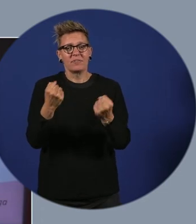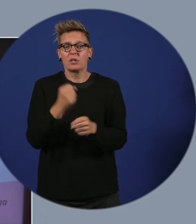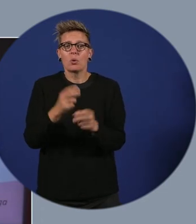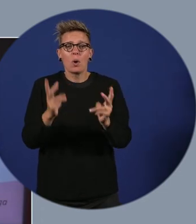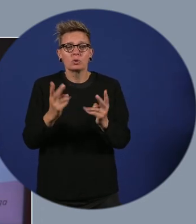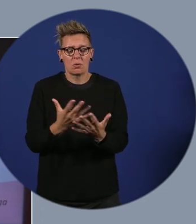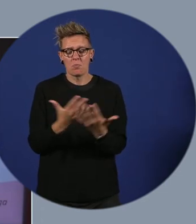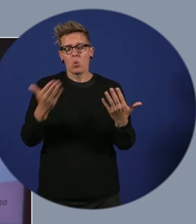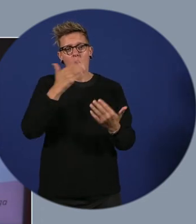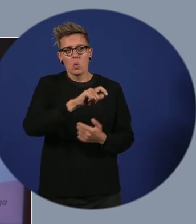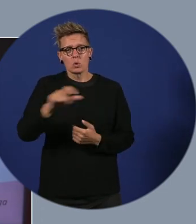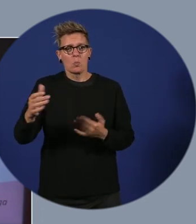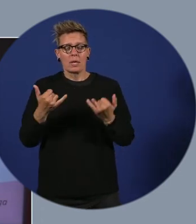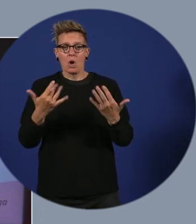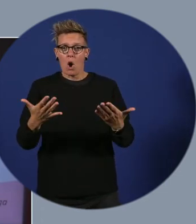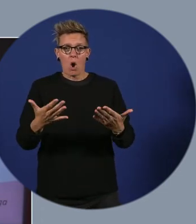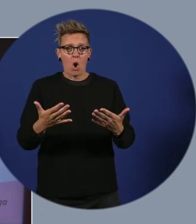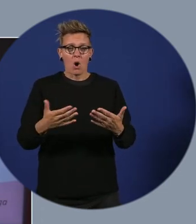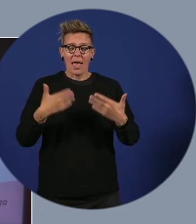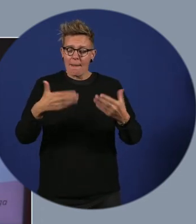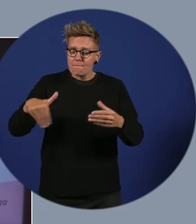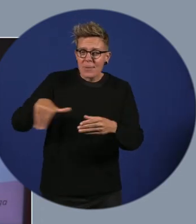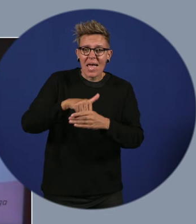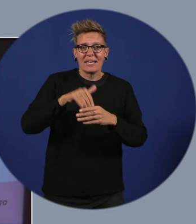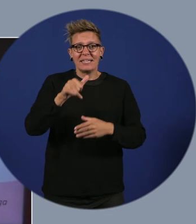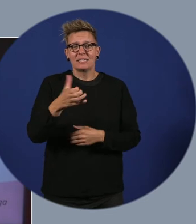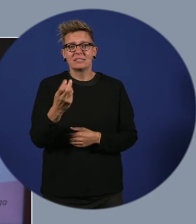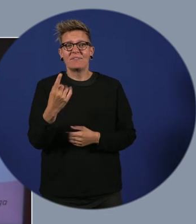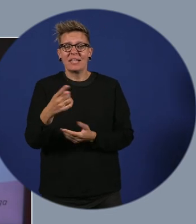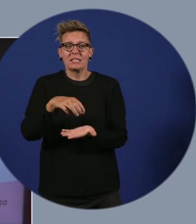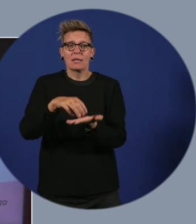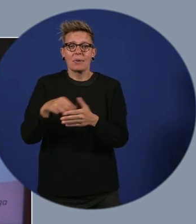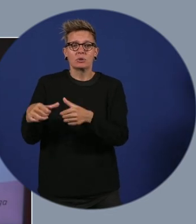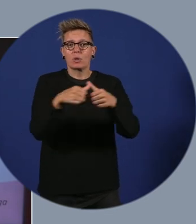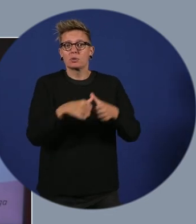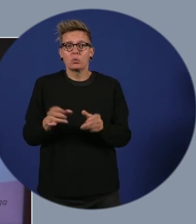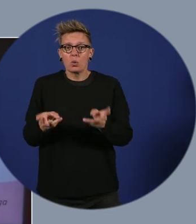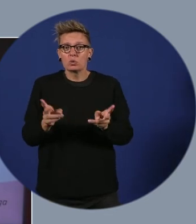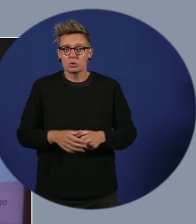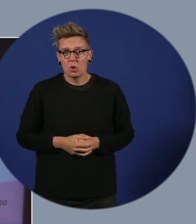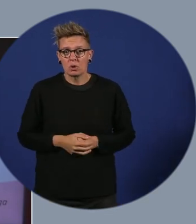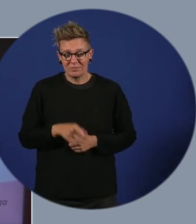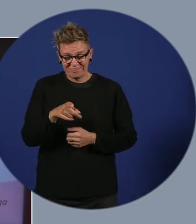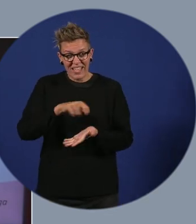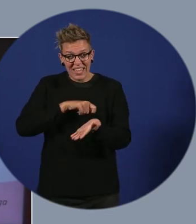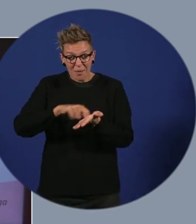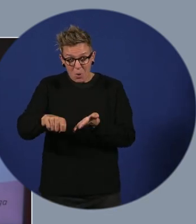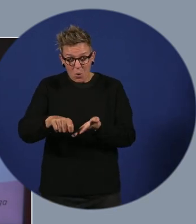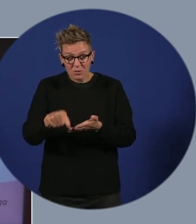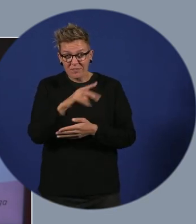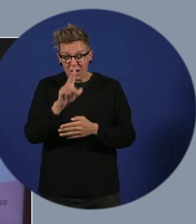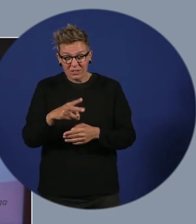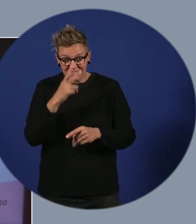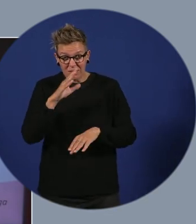Det är många unga som gör sin röst hörd genom att vara med i en civilsamhällesorganisation. Och den här rapporten som vi nu har pratat om